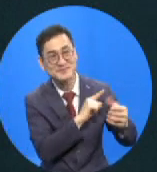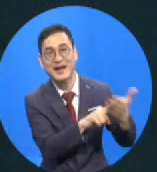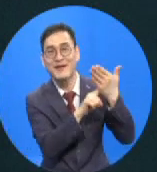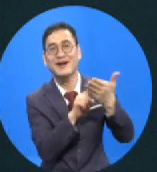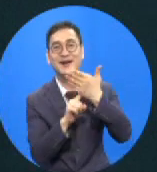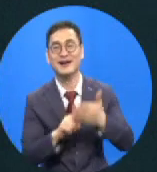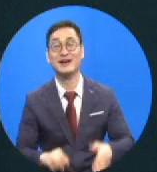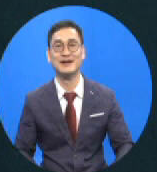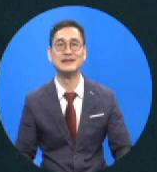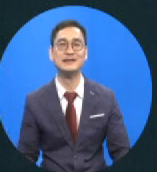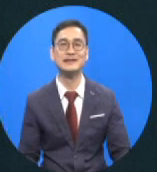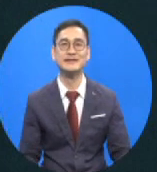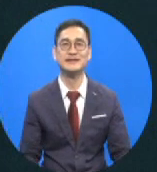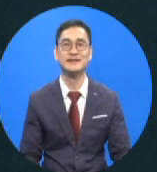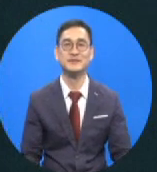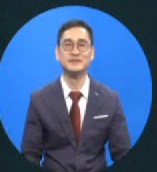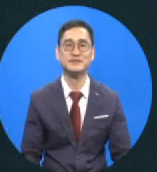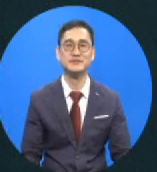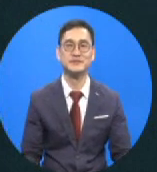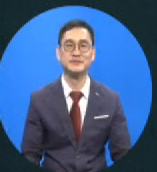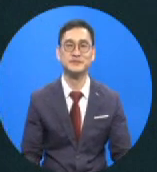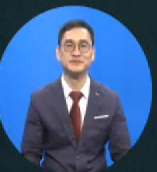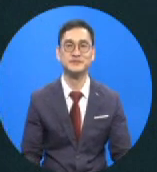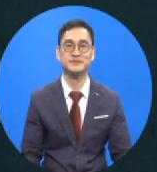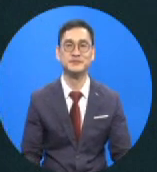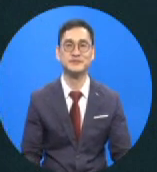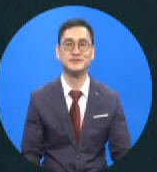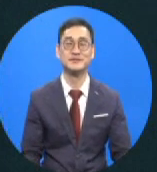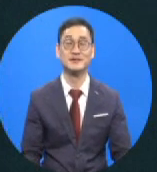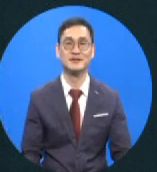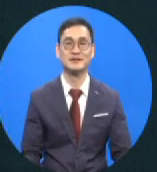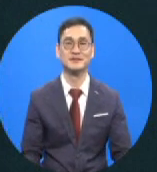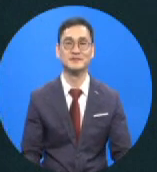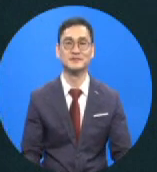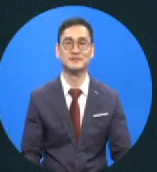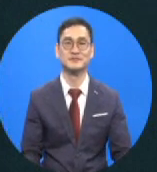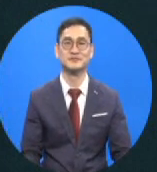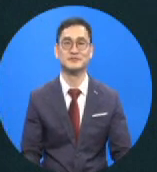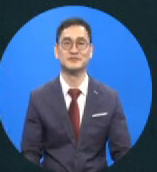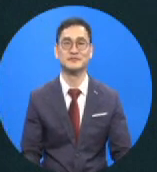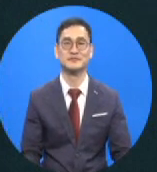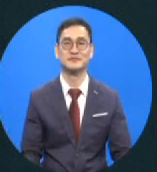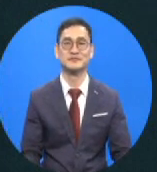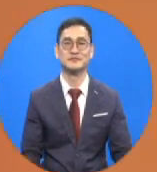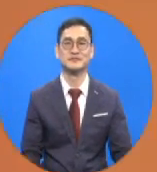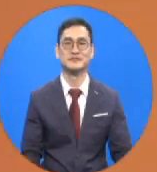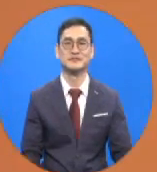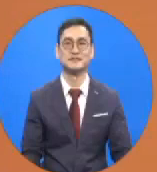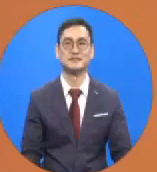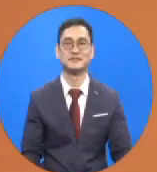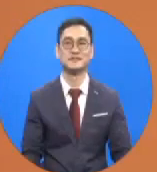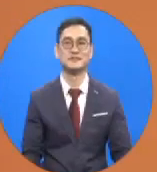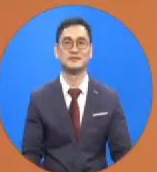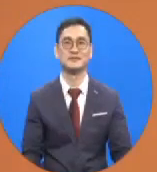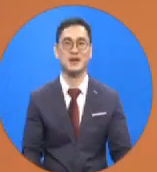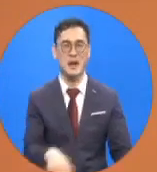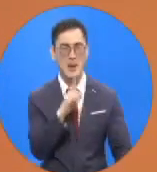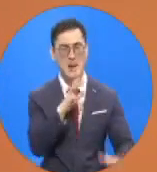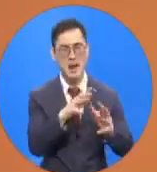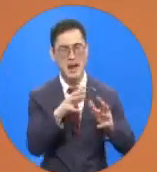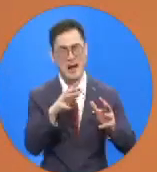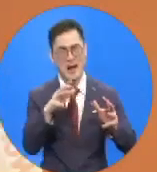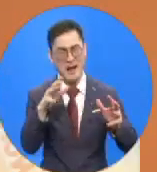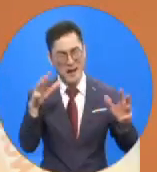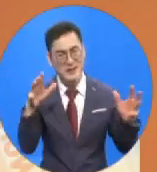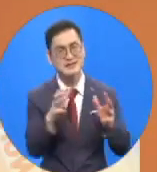뭐 그렇게 놀라 이트 잇 2 아래 떤 사람은 뭐 책에 나오지 않고요 할텐데 논란의 중심에 있던 사람들을 4명의 콕